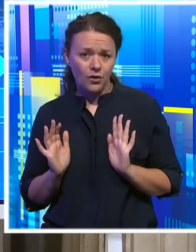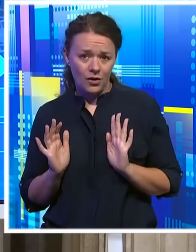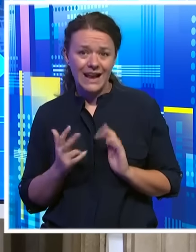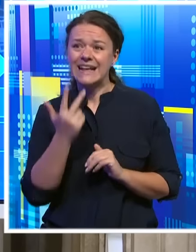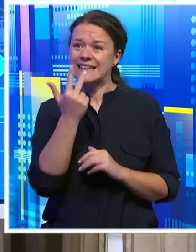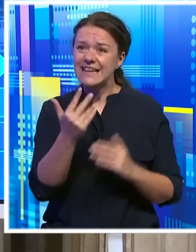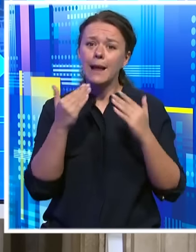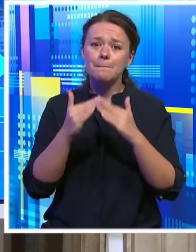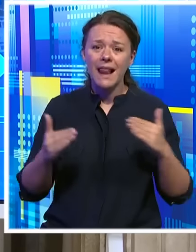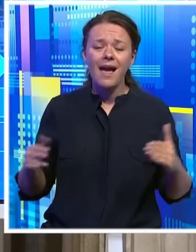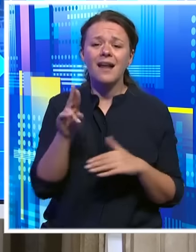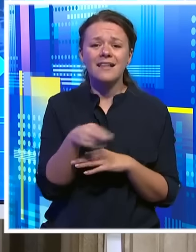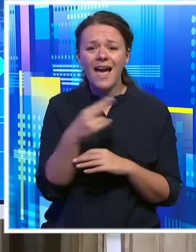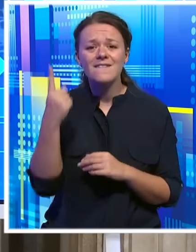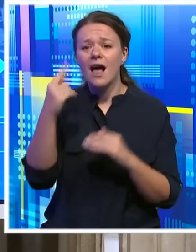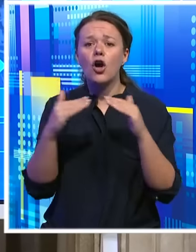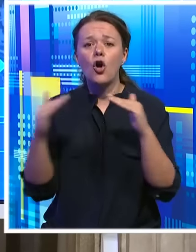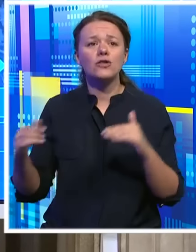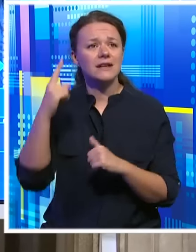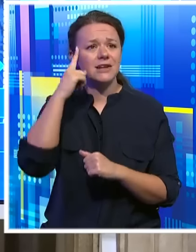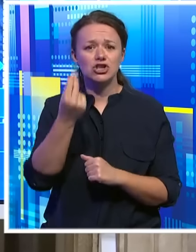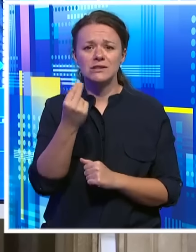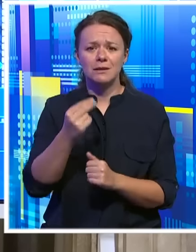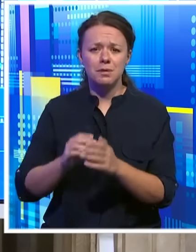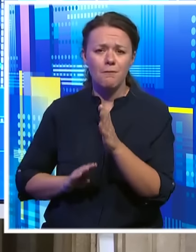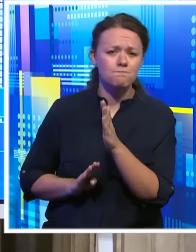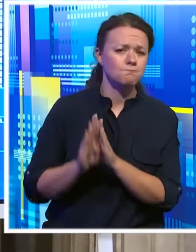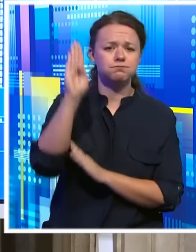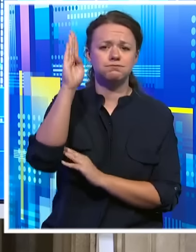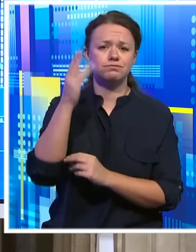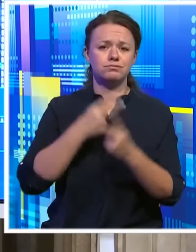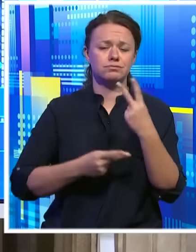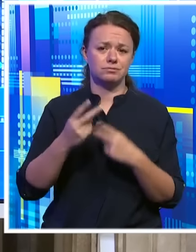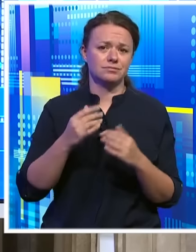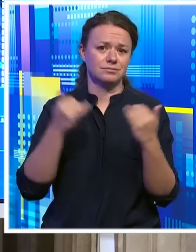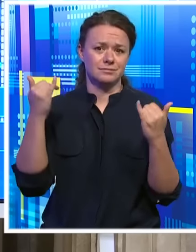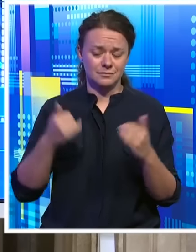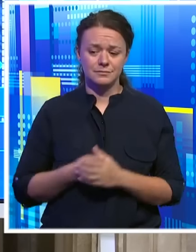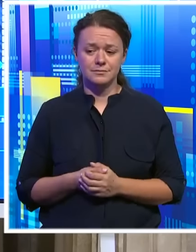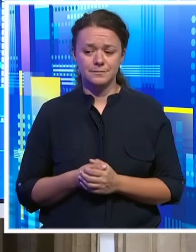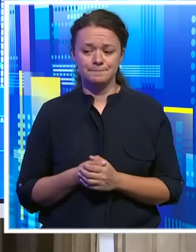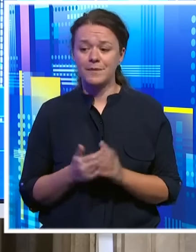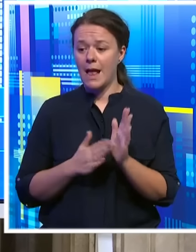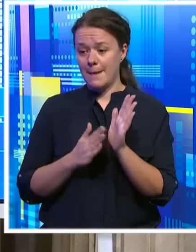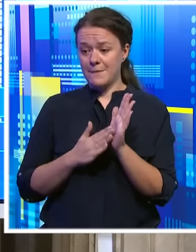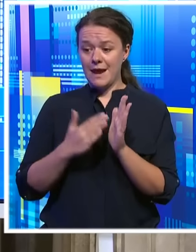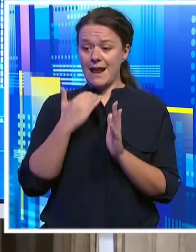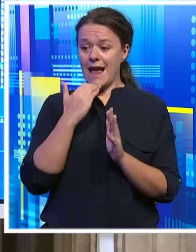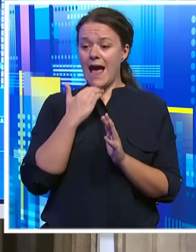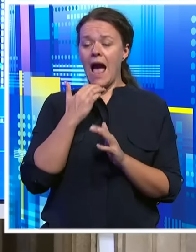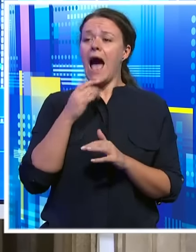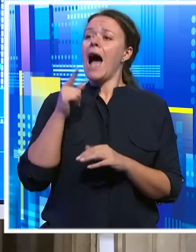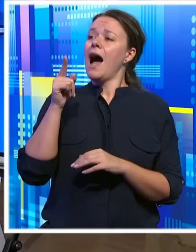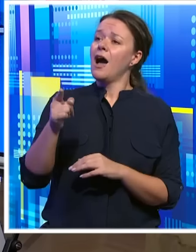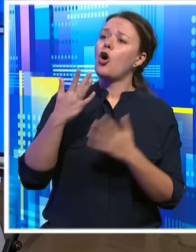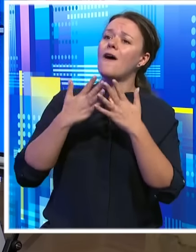nove vrednosti. Ode Srbija u nebesa. A pogledajte ovo, dovedemo nekog od velikih